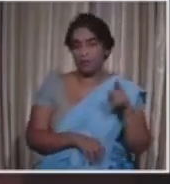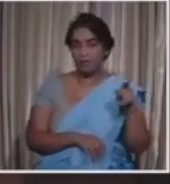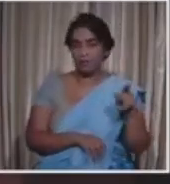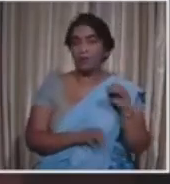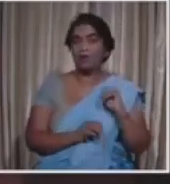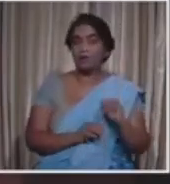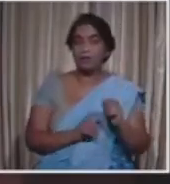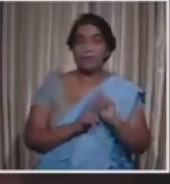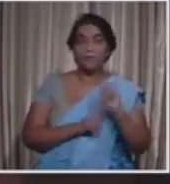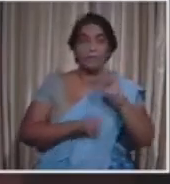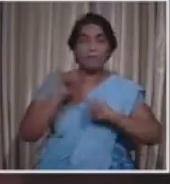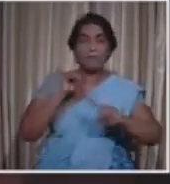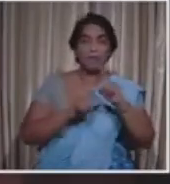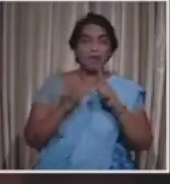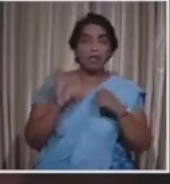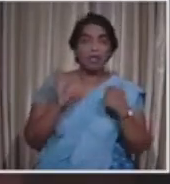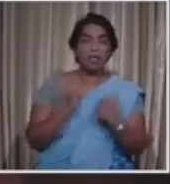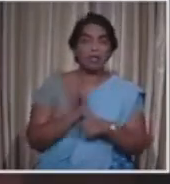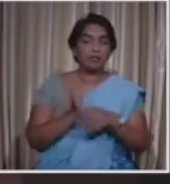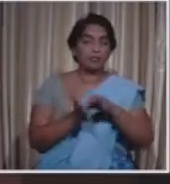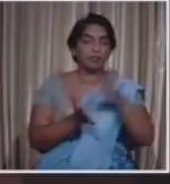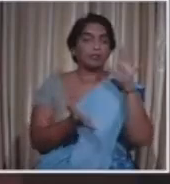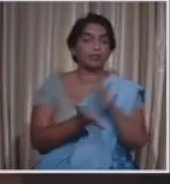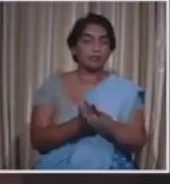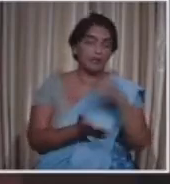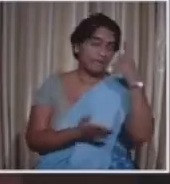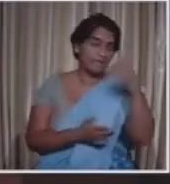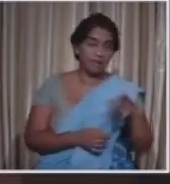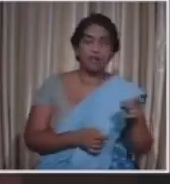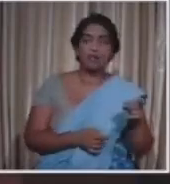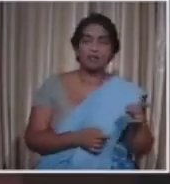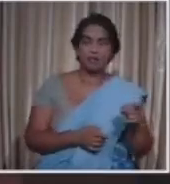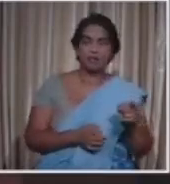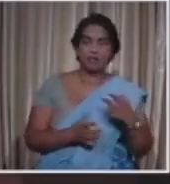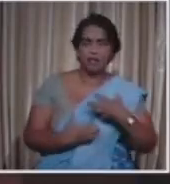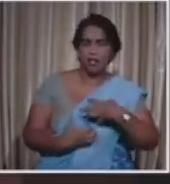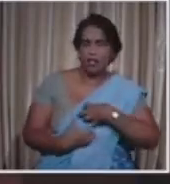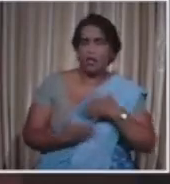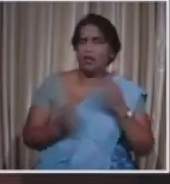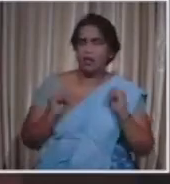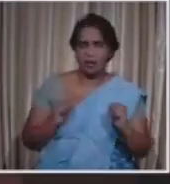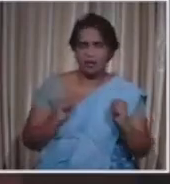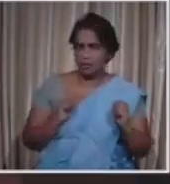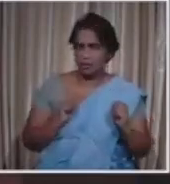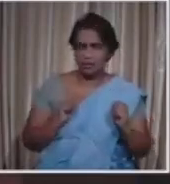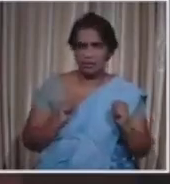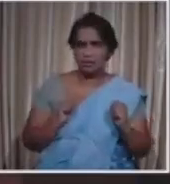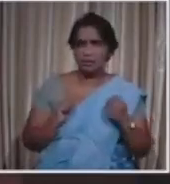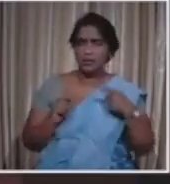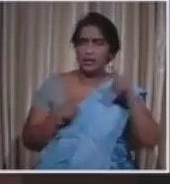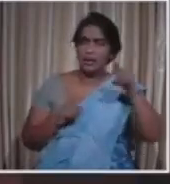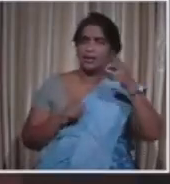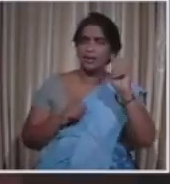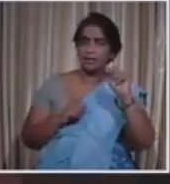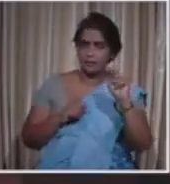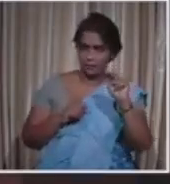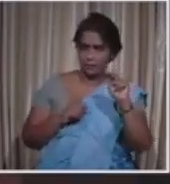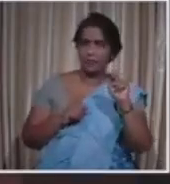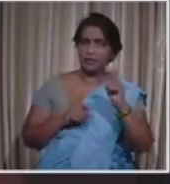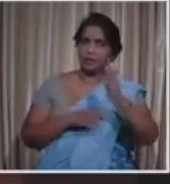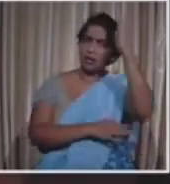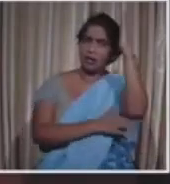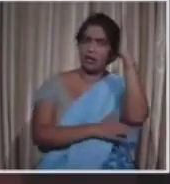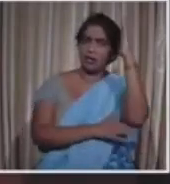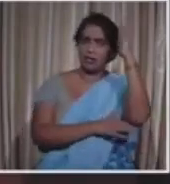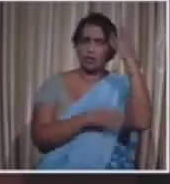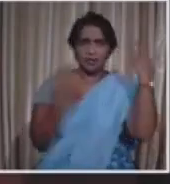මේ පාර්ලිමේන්තුවේ පනතක් සම්මත කරගන්න තිබුණ නිසා මොනටද කම්පා වෙන්නේ එදා 120ක් විතර